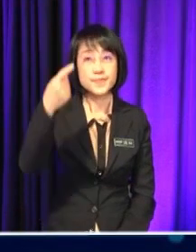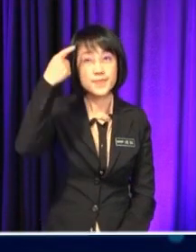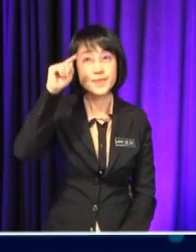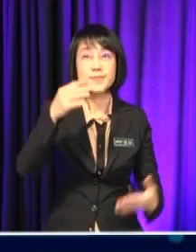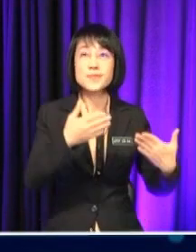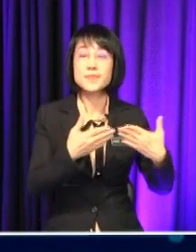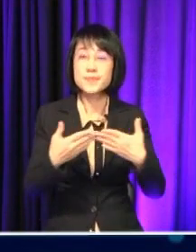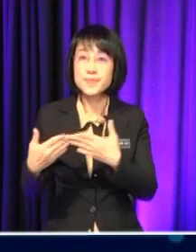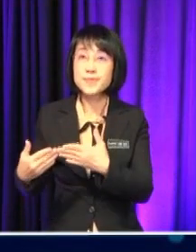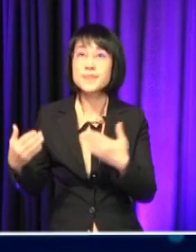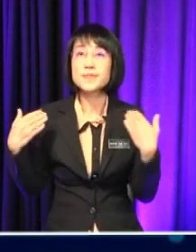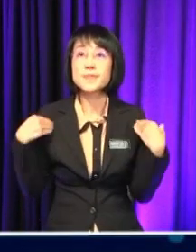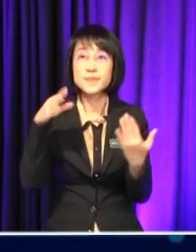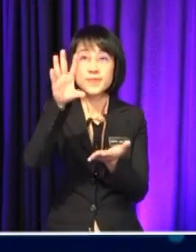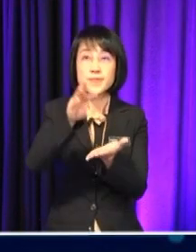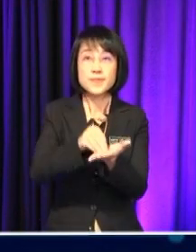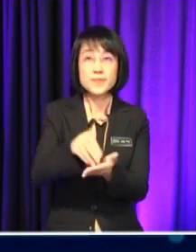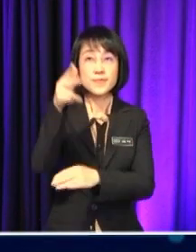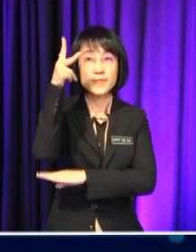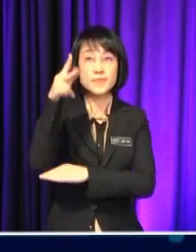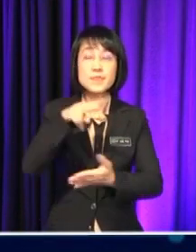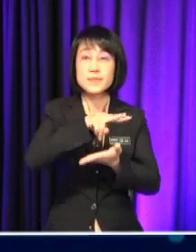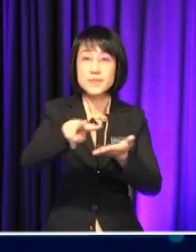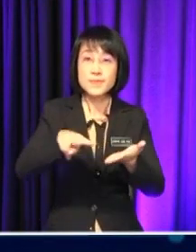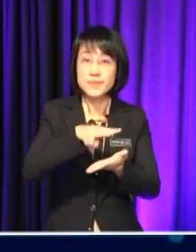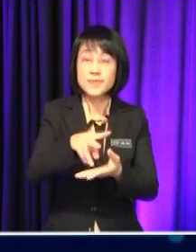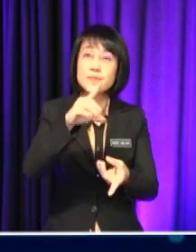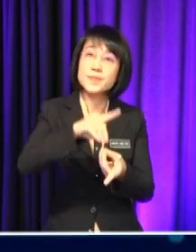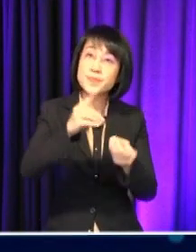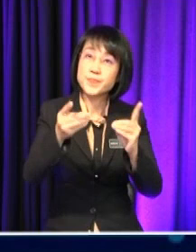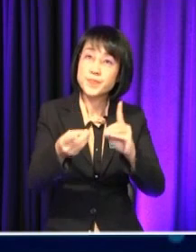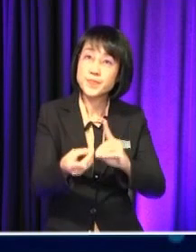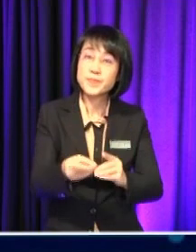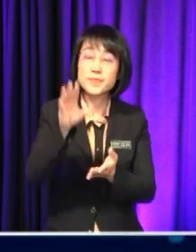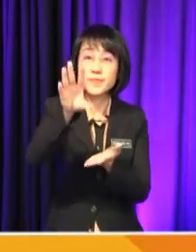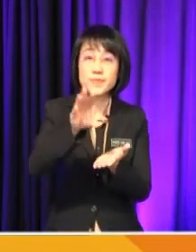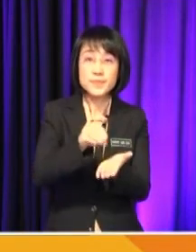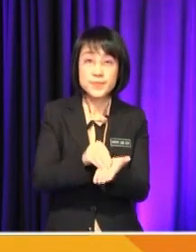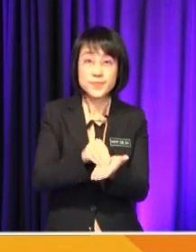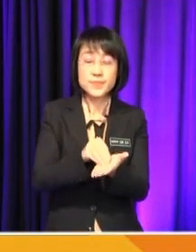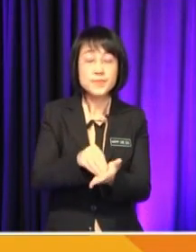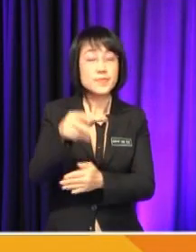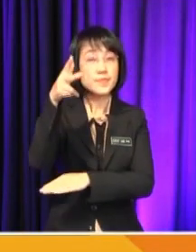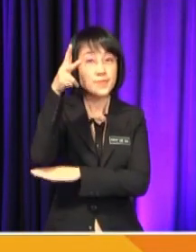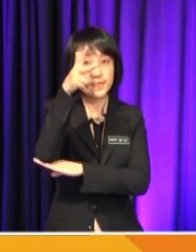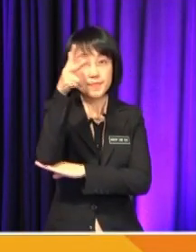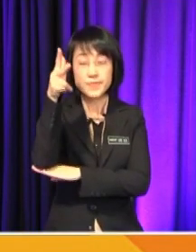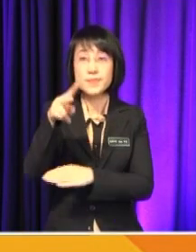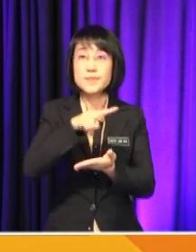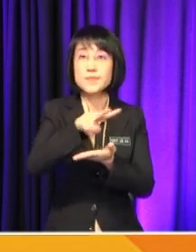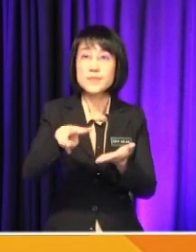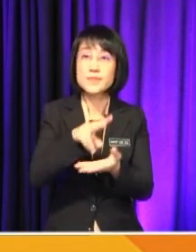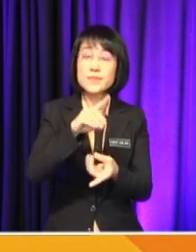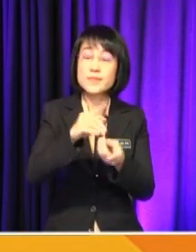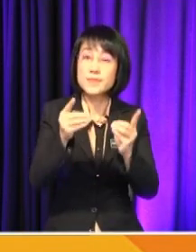seterusnya Yang kedua kita ada perekam video digital yang mana mereka video digital ini eee kalau zaman-zaman saya dulu lah